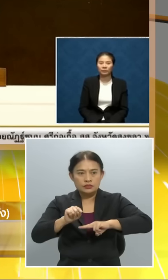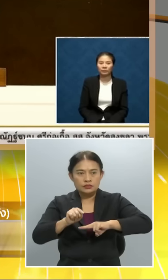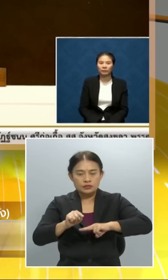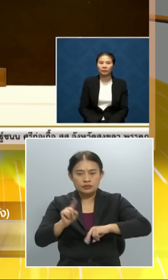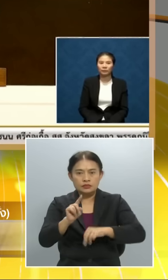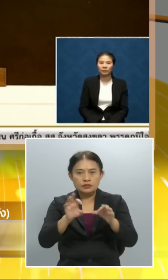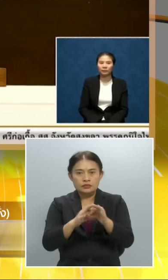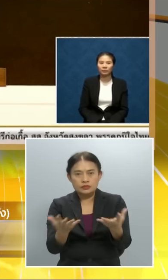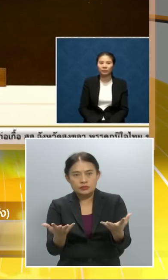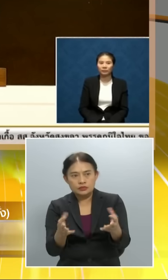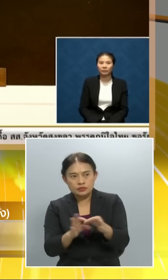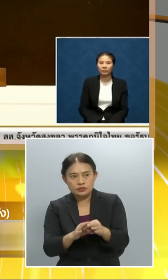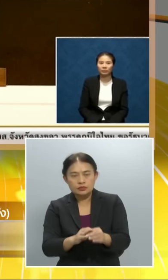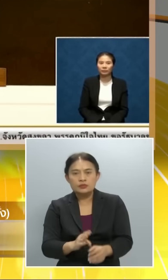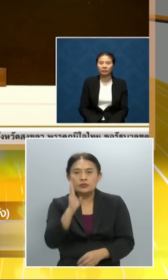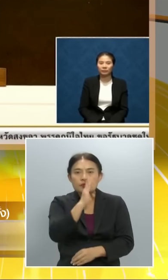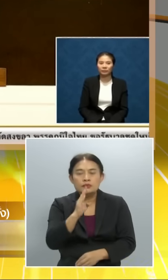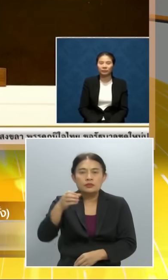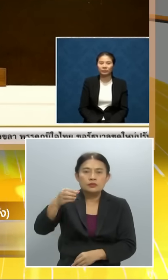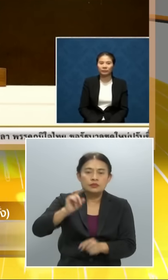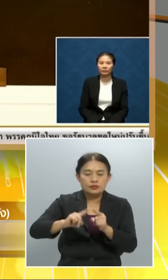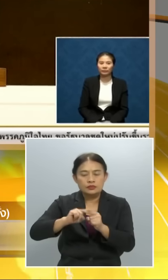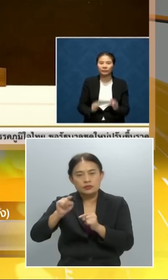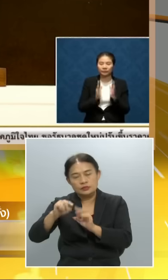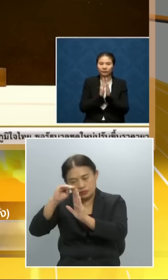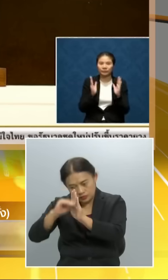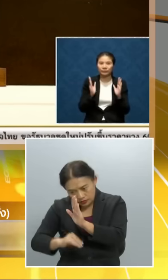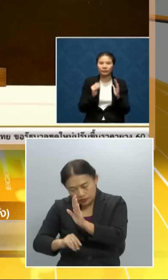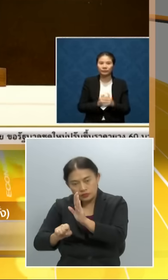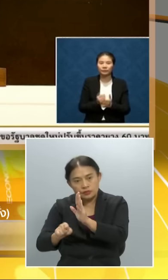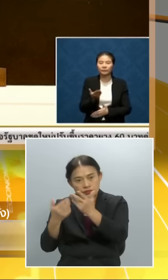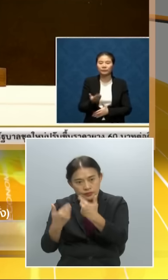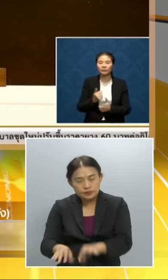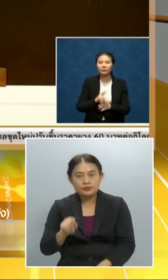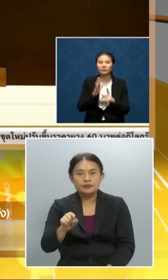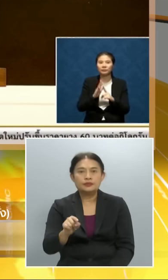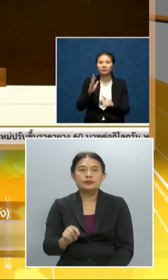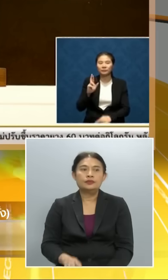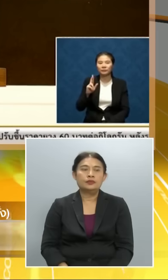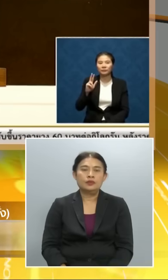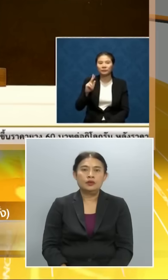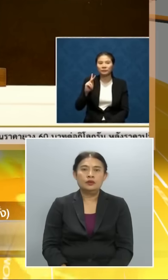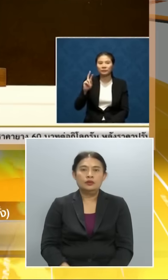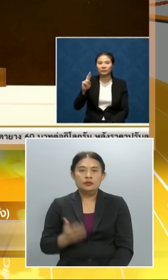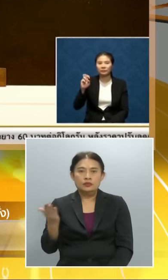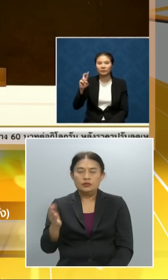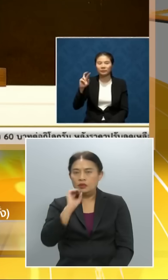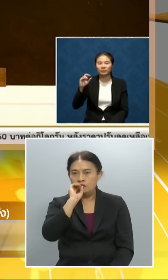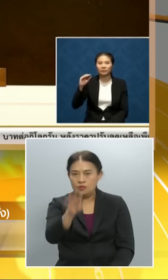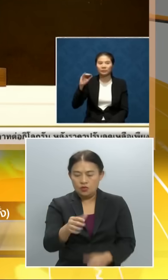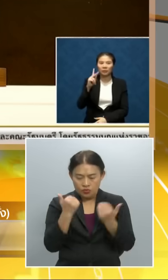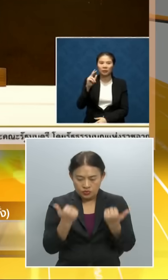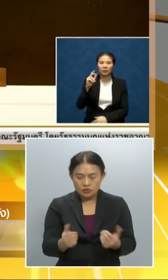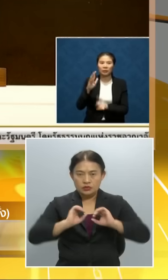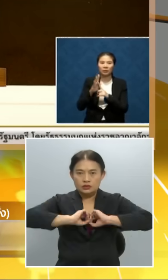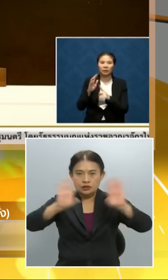โชว์เชียร์เบียร์นี่ไล่หมดเลยสุดท้ายคนอี้แทนคุณเรียกร้องตอนนี้สถานการณ์ชัดเจน